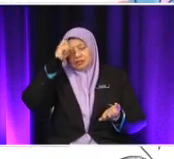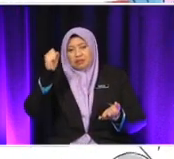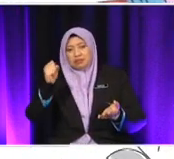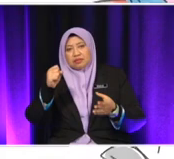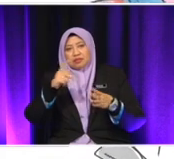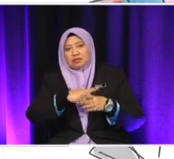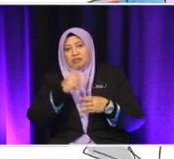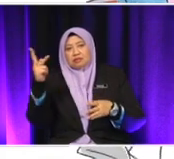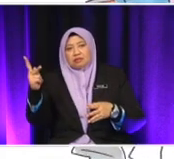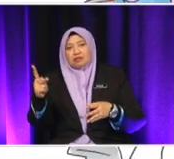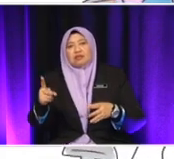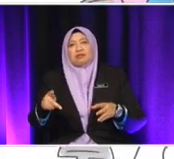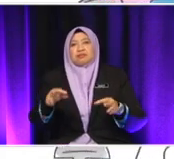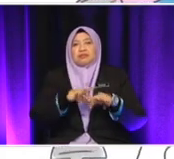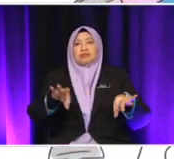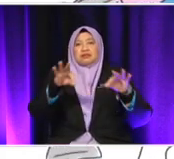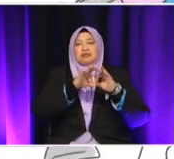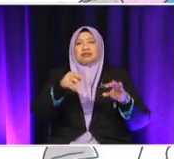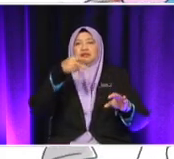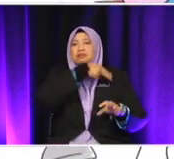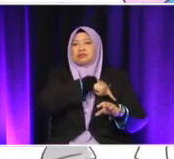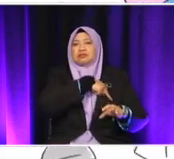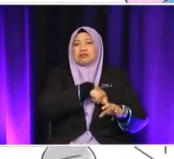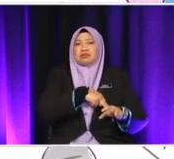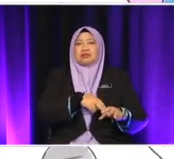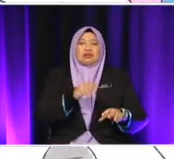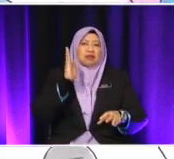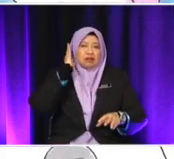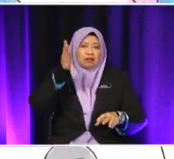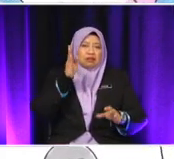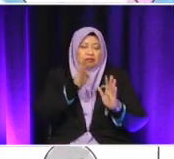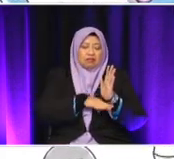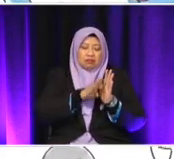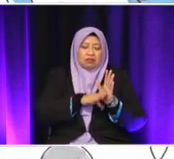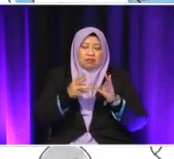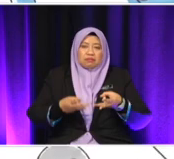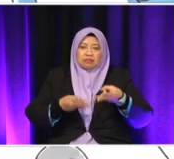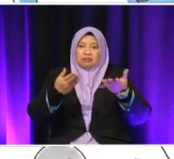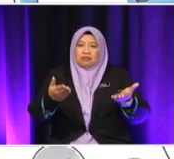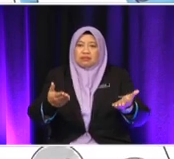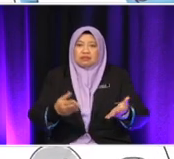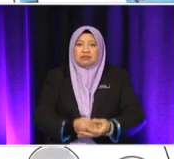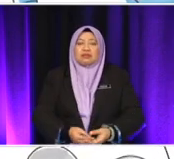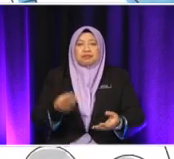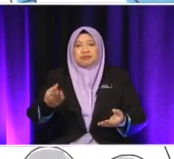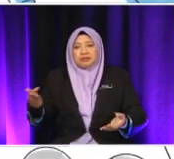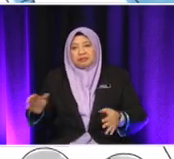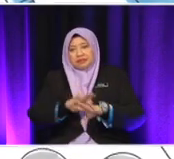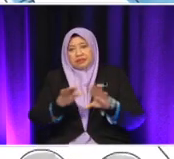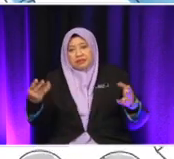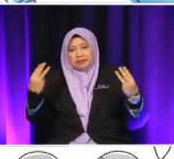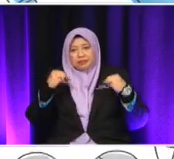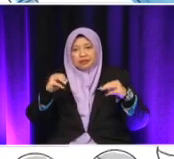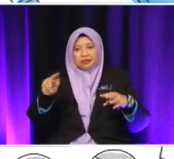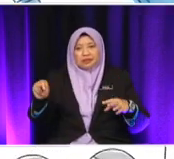mementingkan keuntungan bila dia mementingkan keuntungan dia akan kurangkan penawaran Kenapa bila barang tidak ada di pasaran